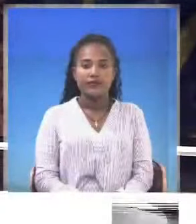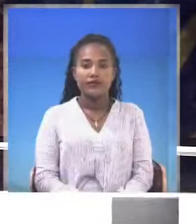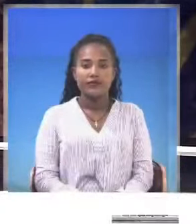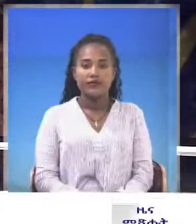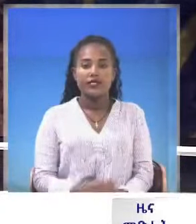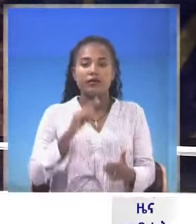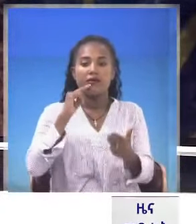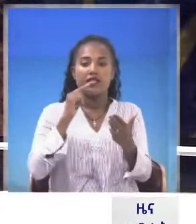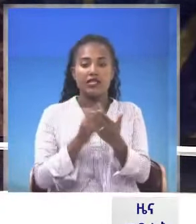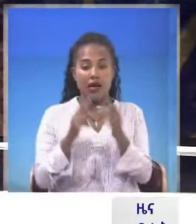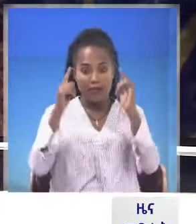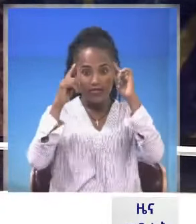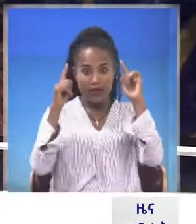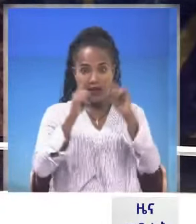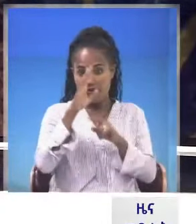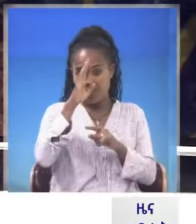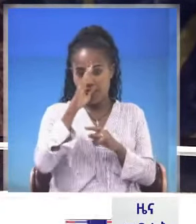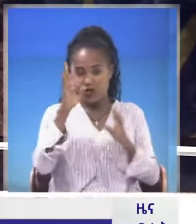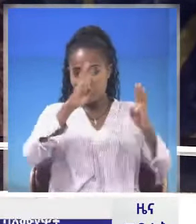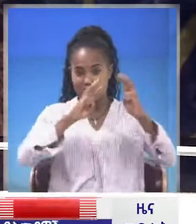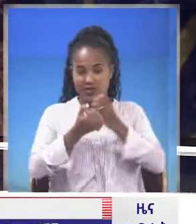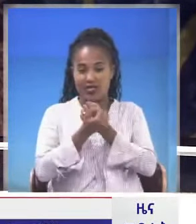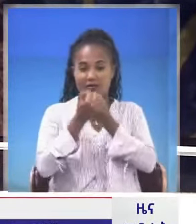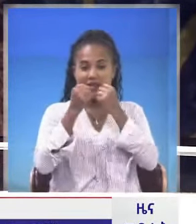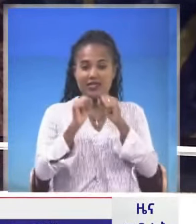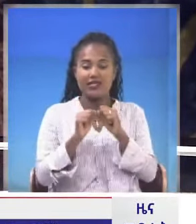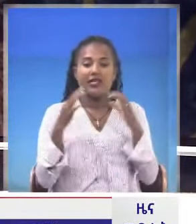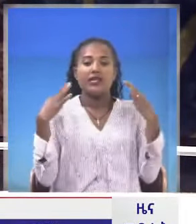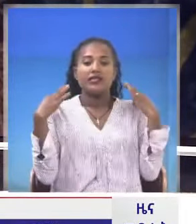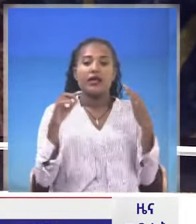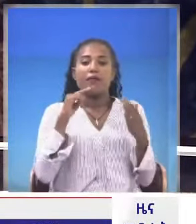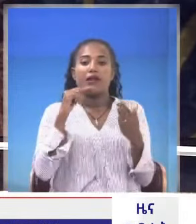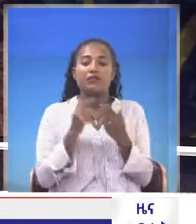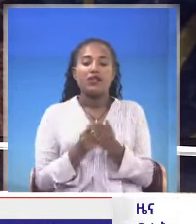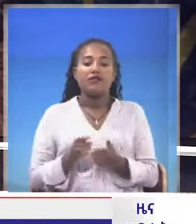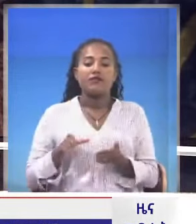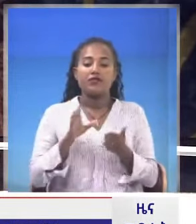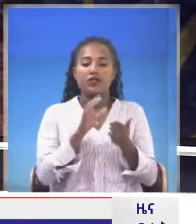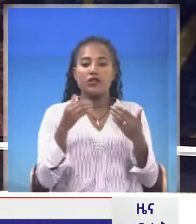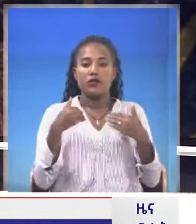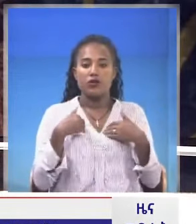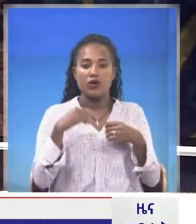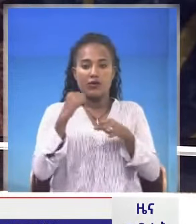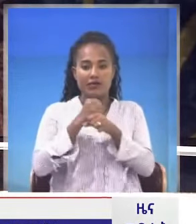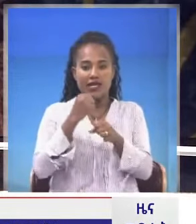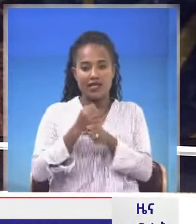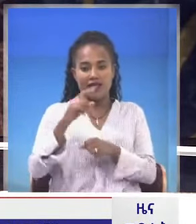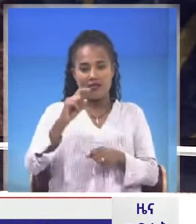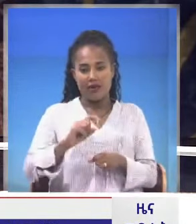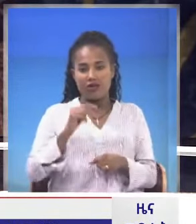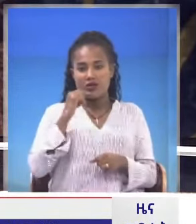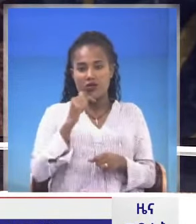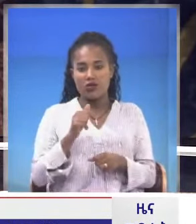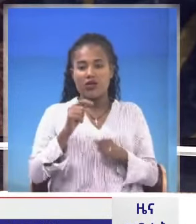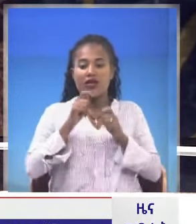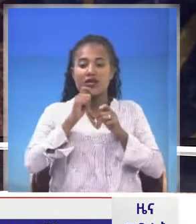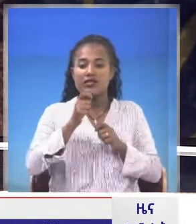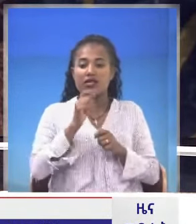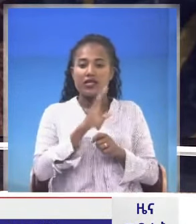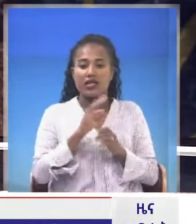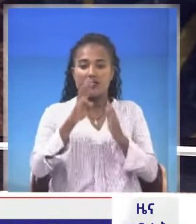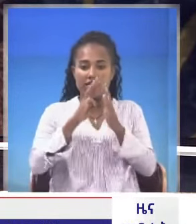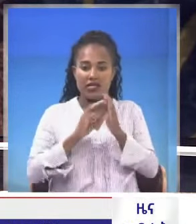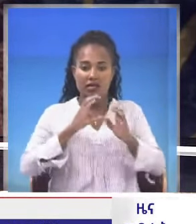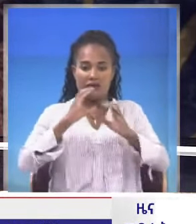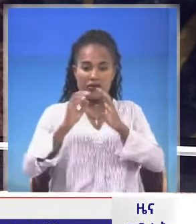በመረጃ መዛባት የሚፈጠሩ ችግሮችን ለመቀነስ ጤናማ የመረጃ ፍሰት እንዲኖር መስራት ይገባል ሲሉ የጋዜጠኝነትና ስነ